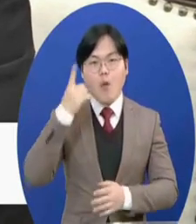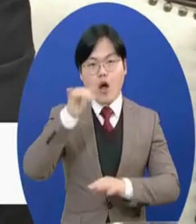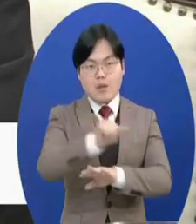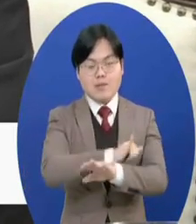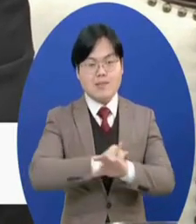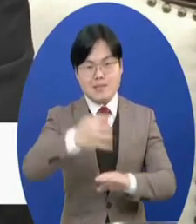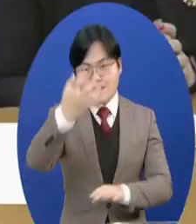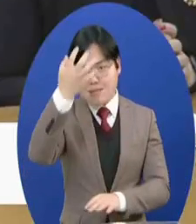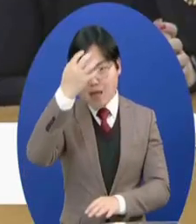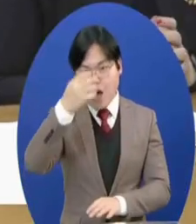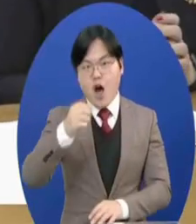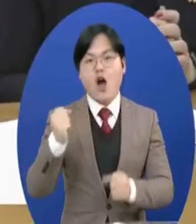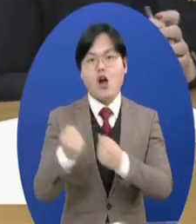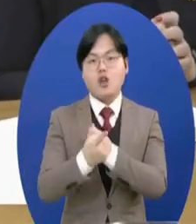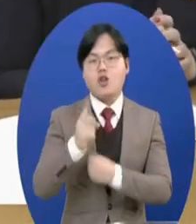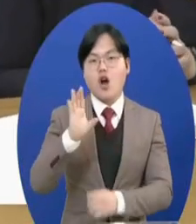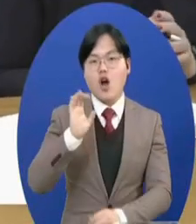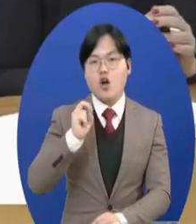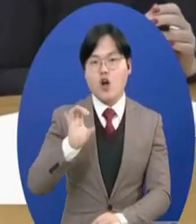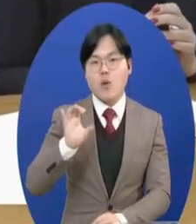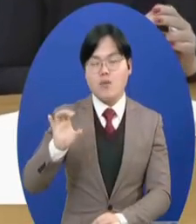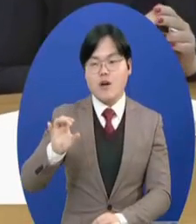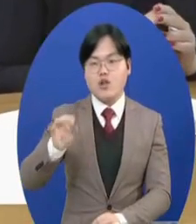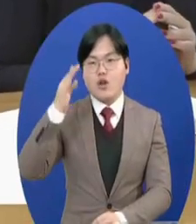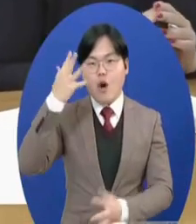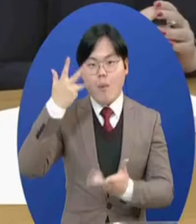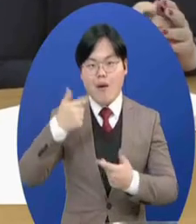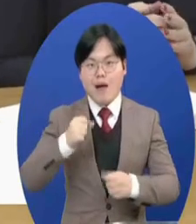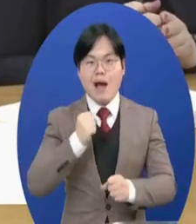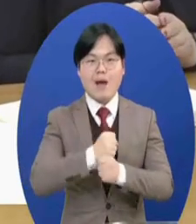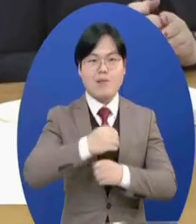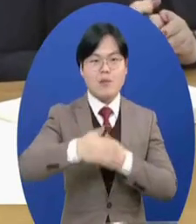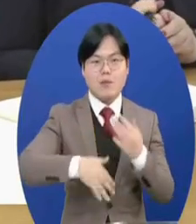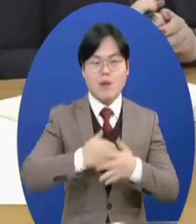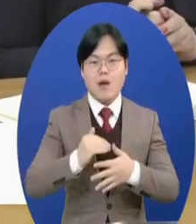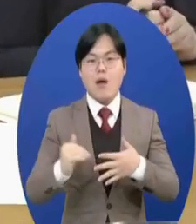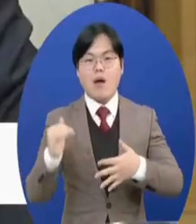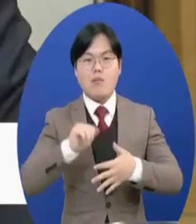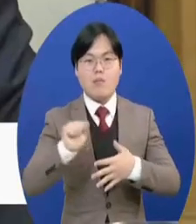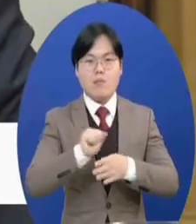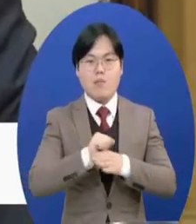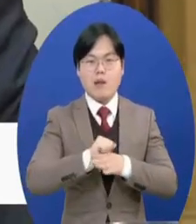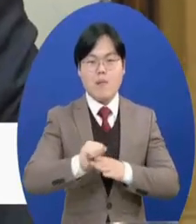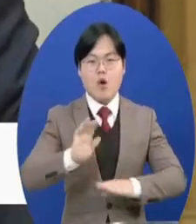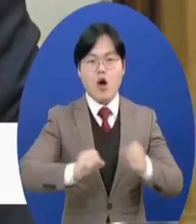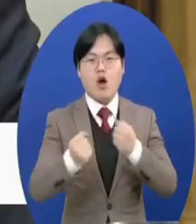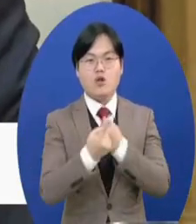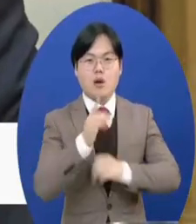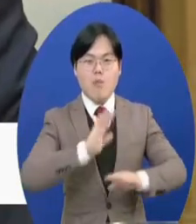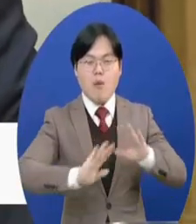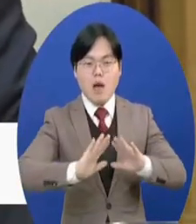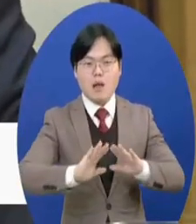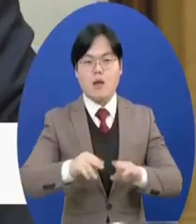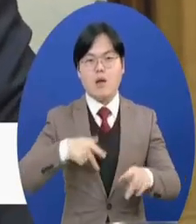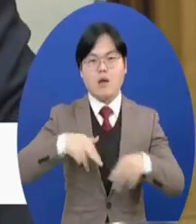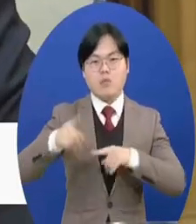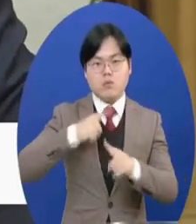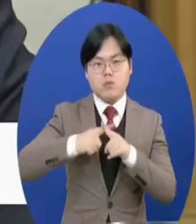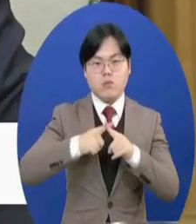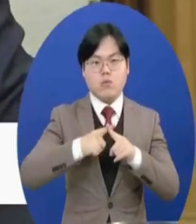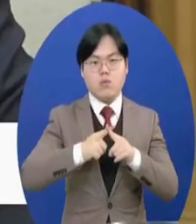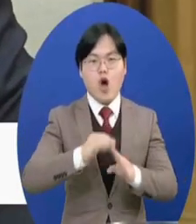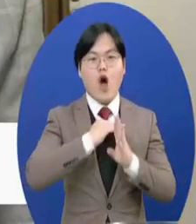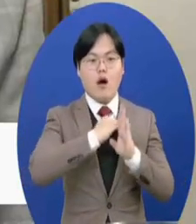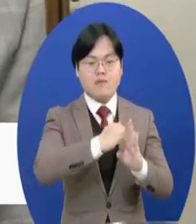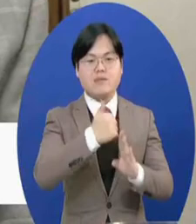газар улсын онцгой комиссаас авч хэрэгжүүлсэн арга хэмжээ бэлэн байдлын зэрэгт шилжсэн байдал хөл хорооны дэглэмүүд цаг үе болсон оновчтой шийдэл